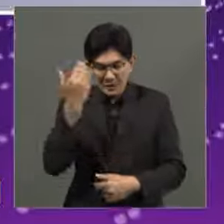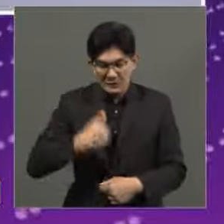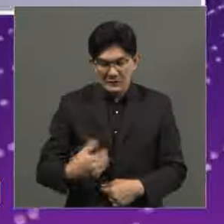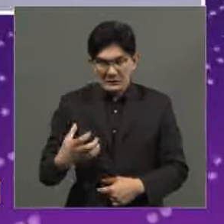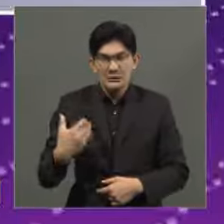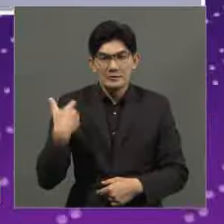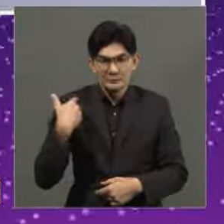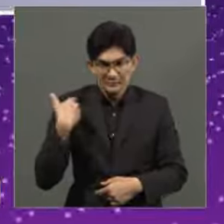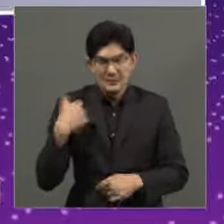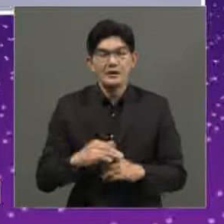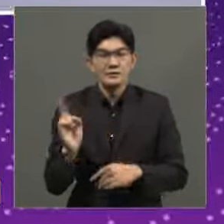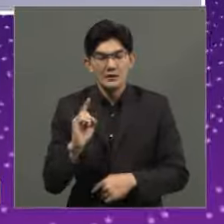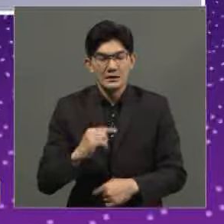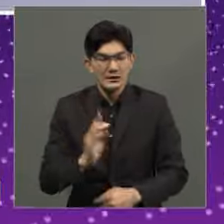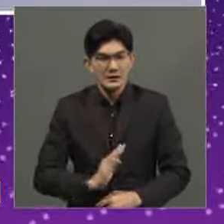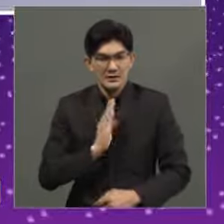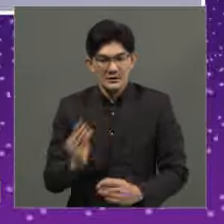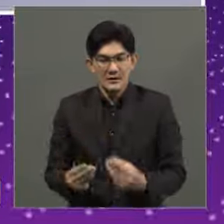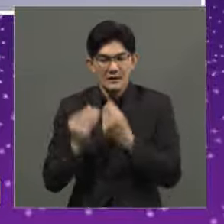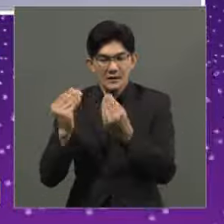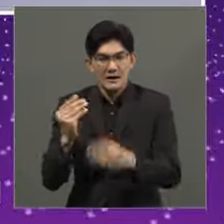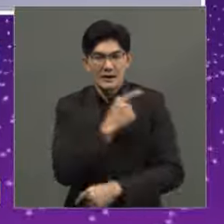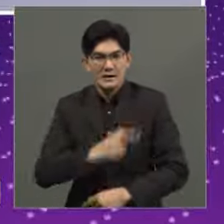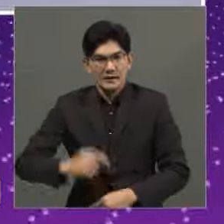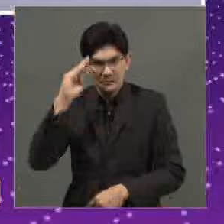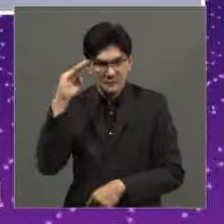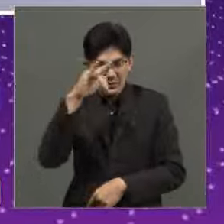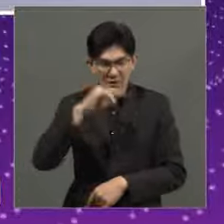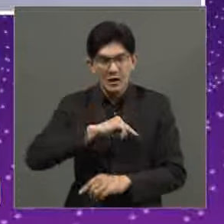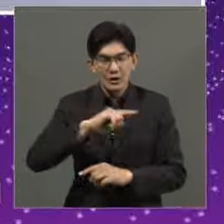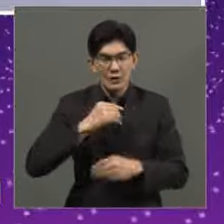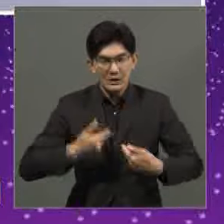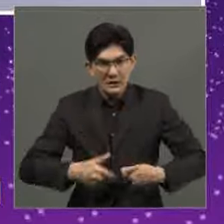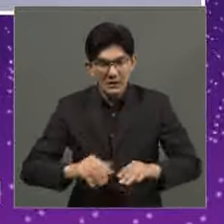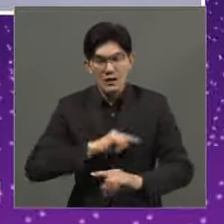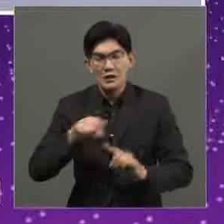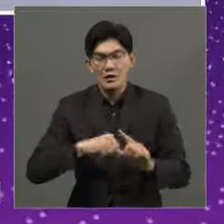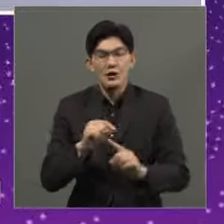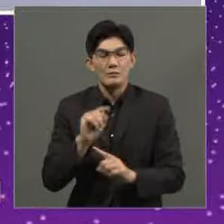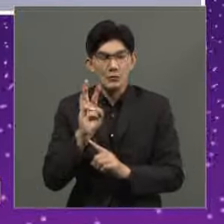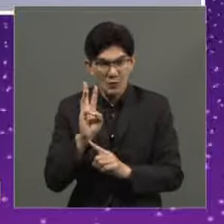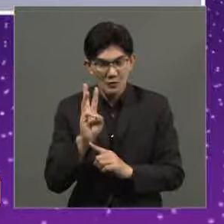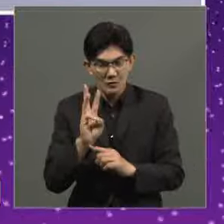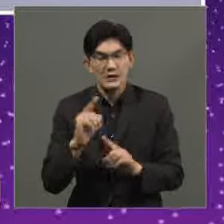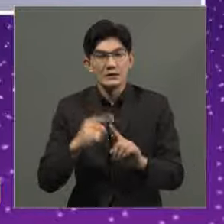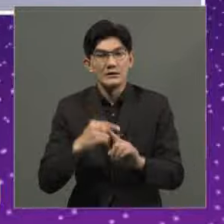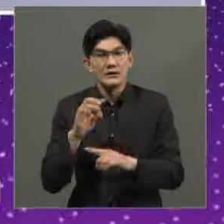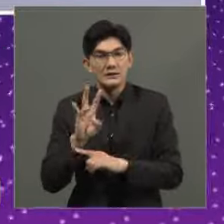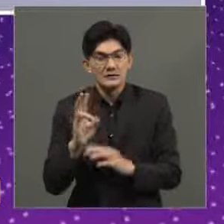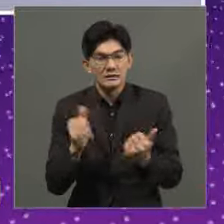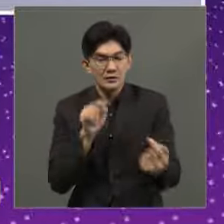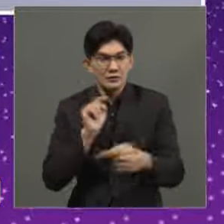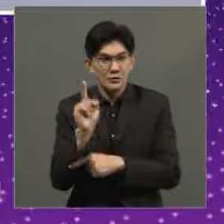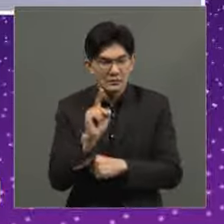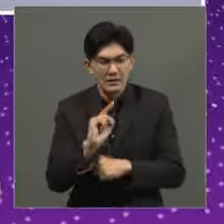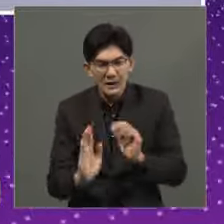โอกาสพระราชพิธีมหามงคลเฉลิมพระชนมพรรษา 6รอบประชาชนต่างพาครอบครัวพาบุตรหลานเนี่ยตื่นรับลมเย็นๆกันตั้งแต่เช้าครับ